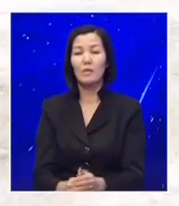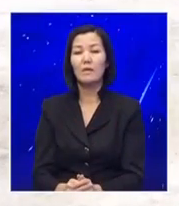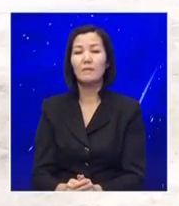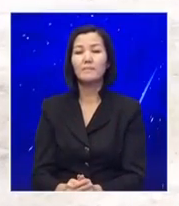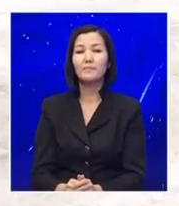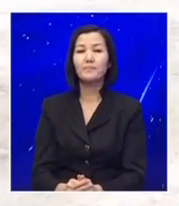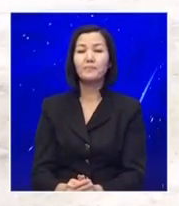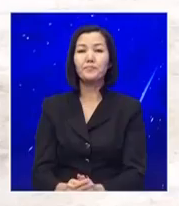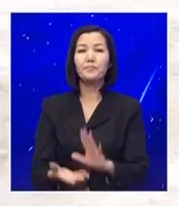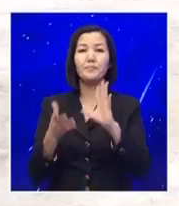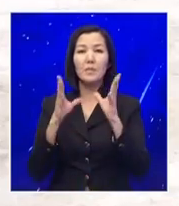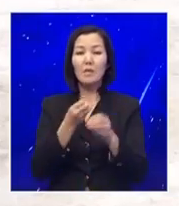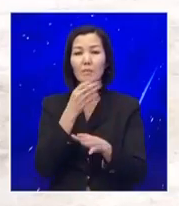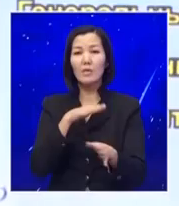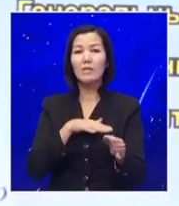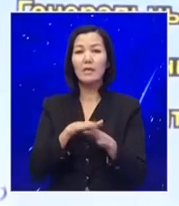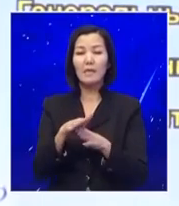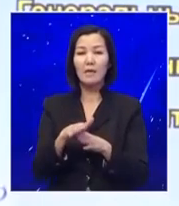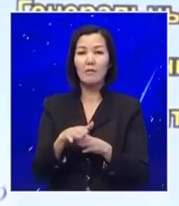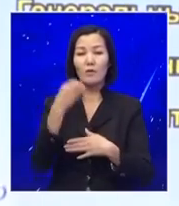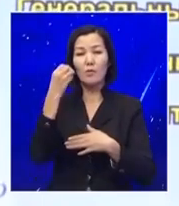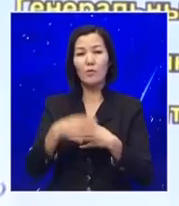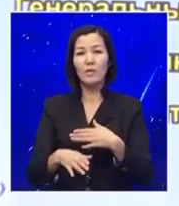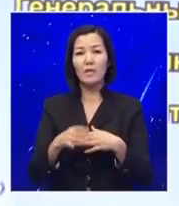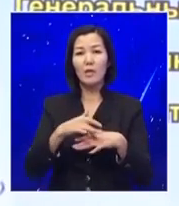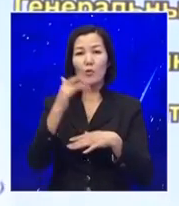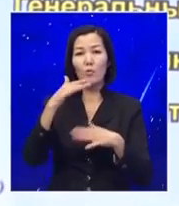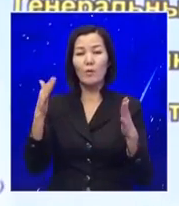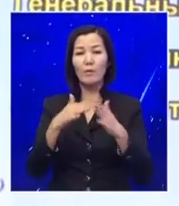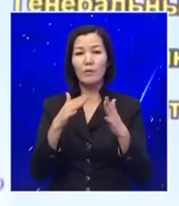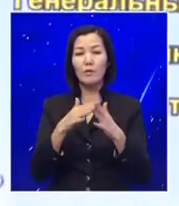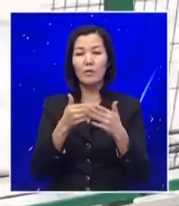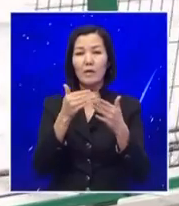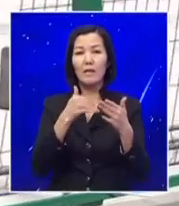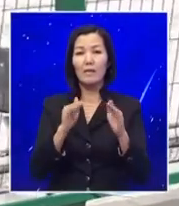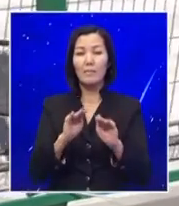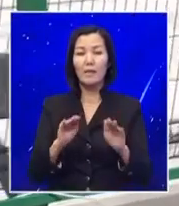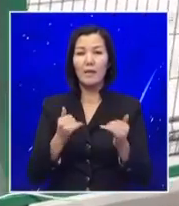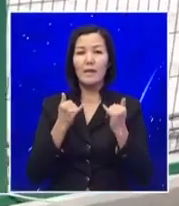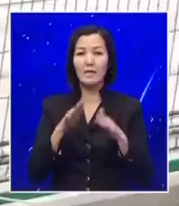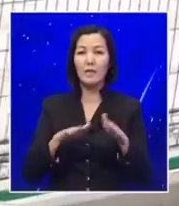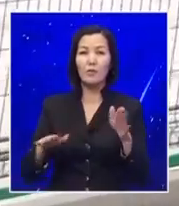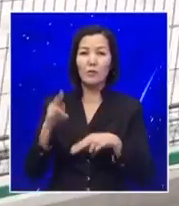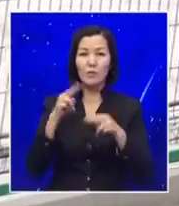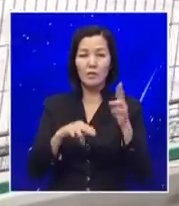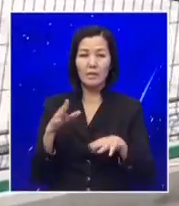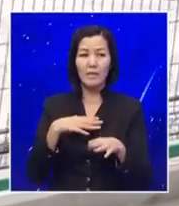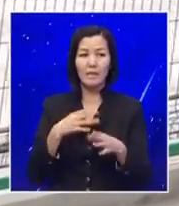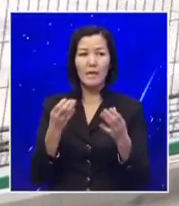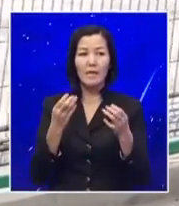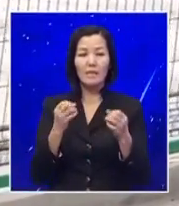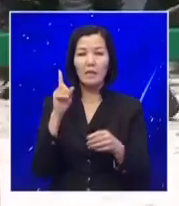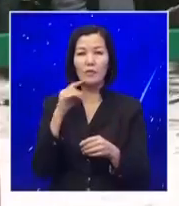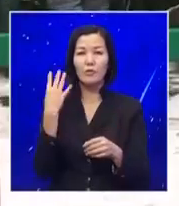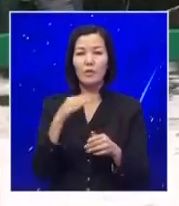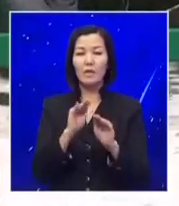ауданда оң істерде атқарылуда. Аудан орталығында көп қабатты үйлер алдына балаларға арналған алаңдар жасалды. Сондай ақ